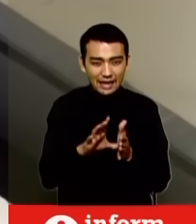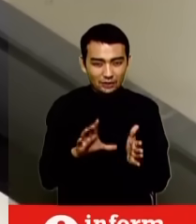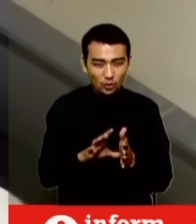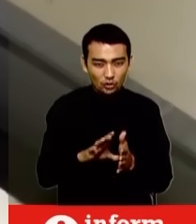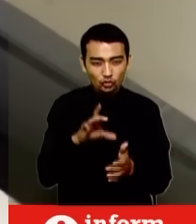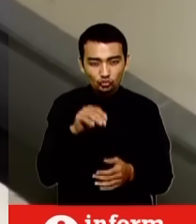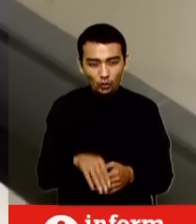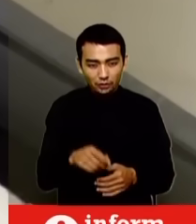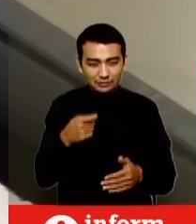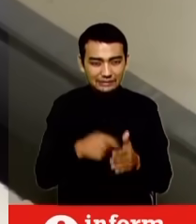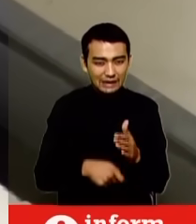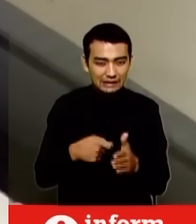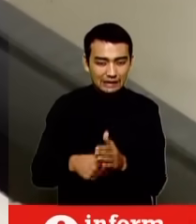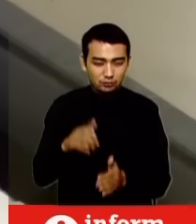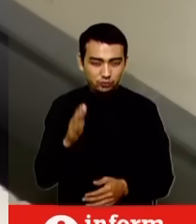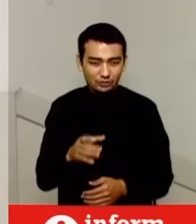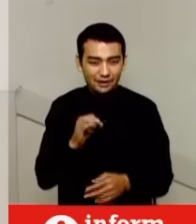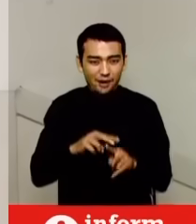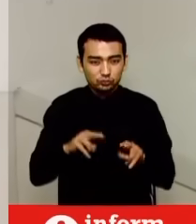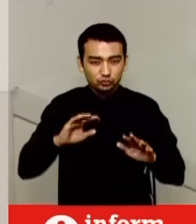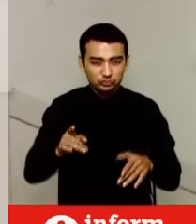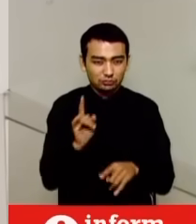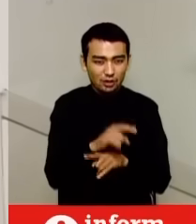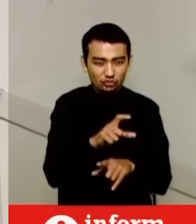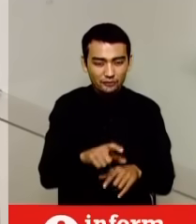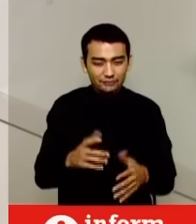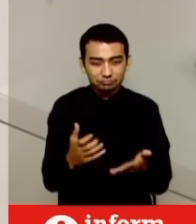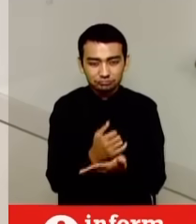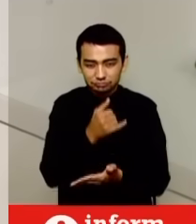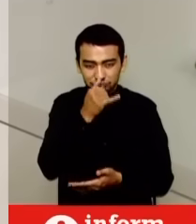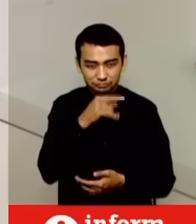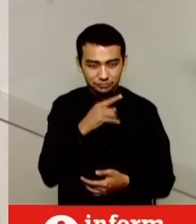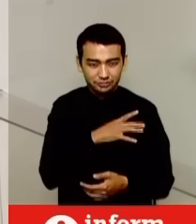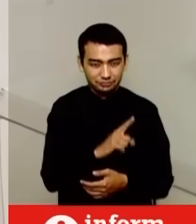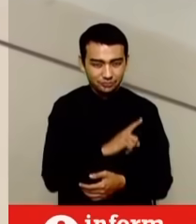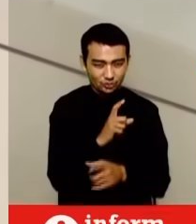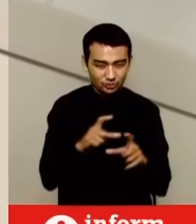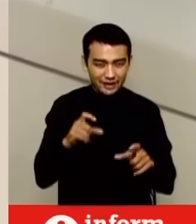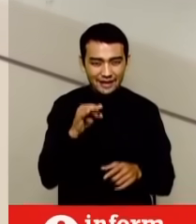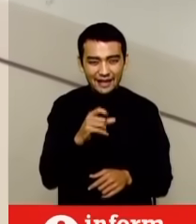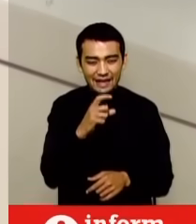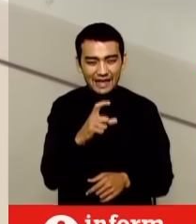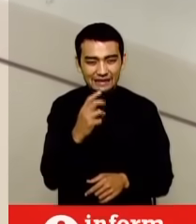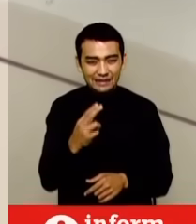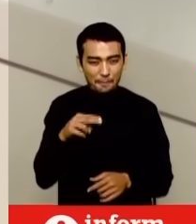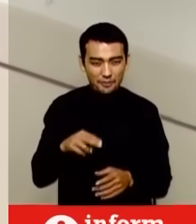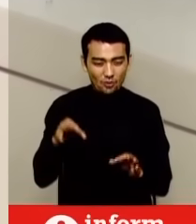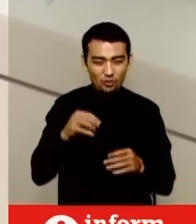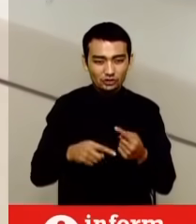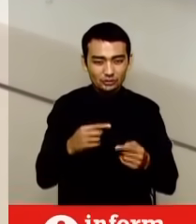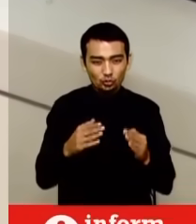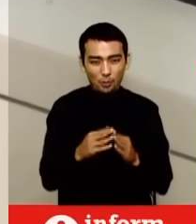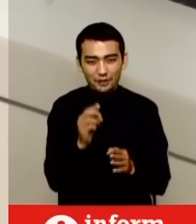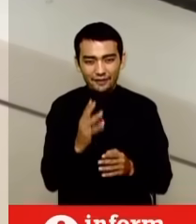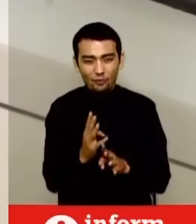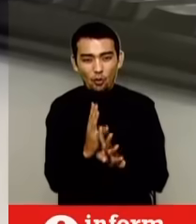иесінің шоттарын бұғаттайды. Ал мұндай жағдайда алаяқты табу мүмкін емес дейді мамандар. Сондай-ақ олар ЭЦК арқылы тұрғын үйге тұрған